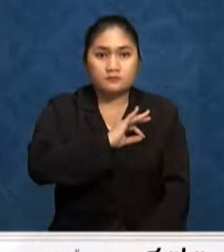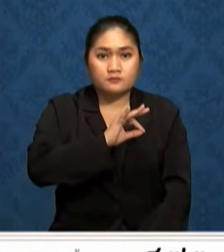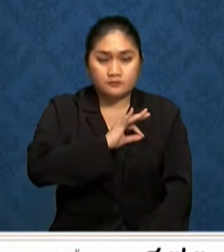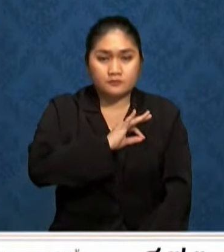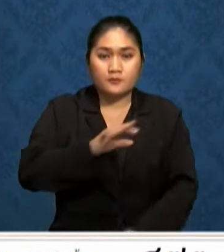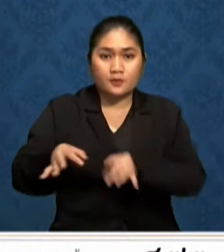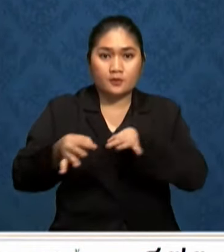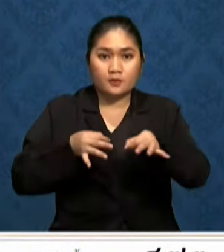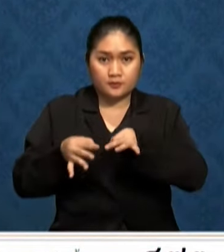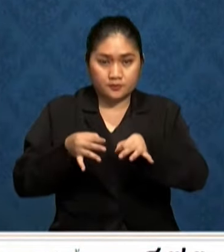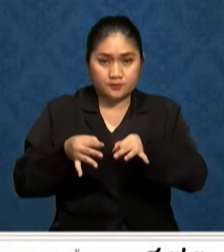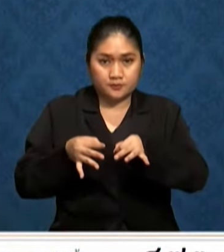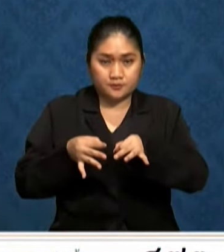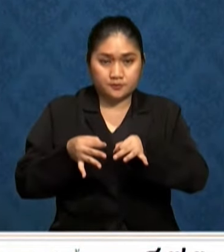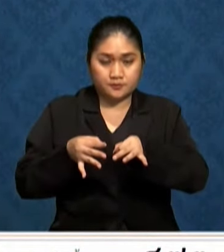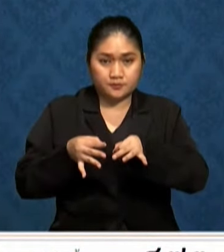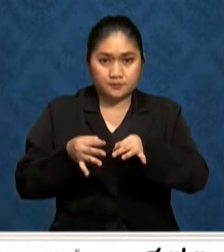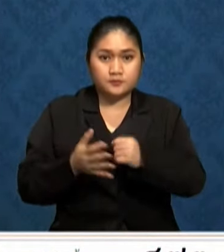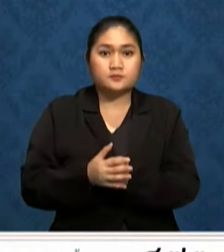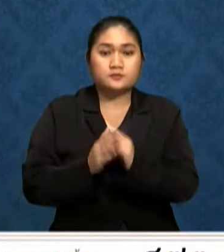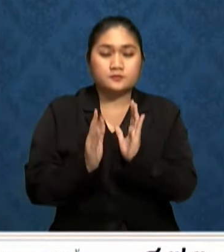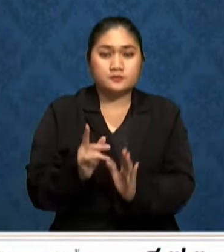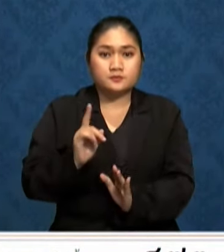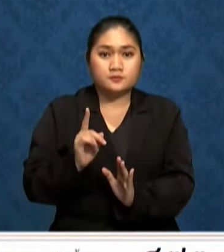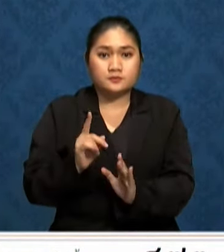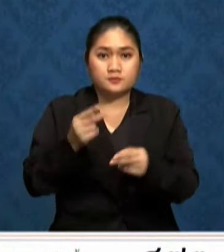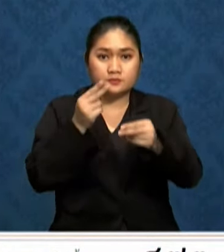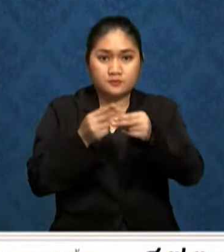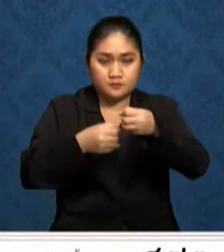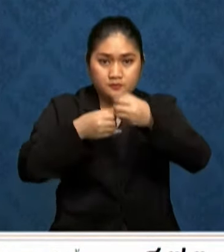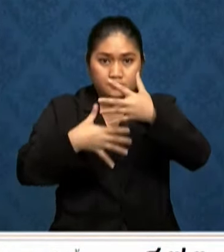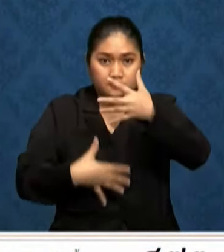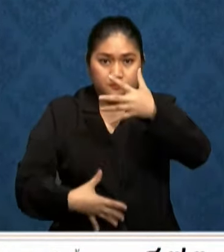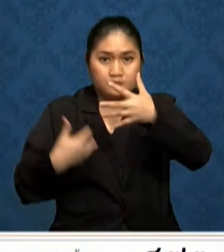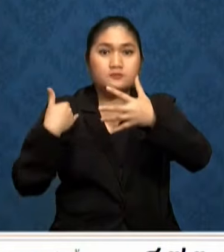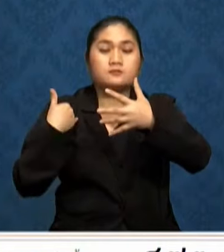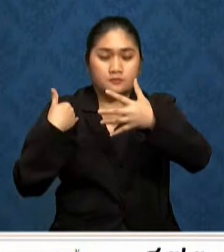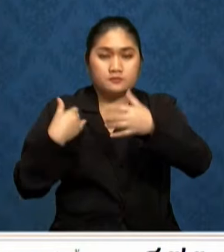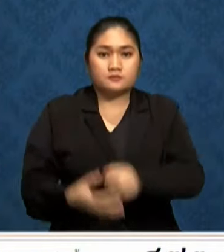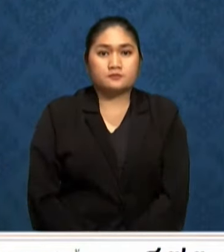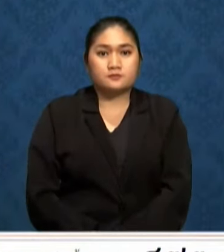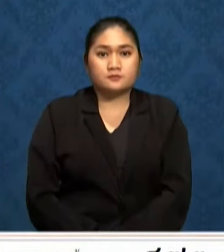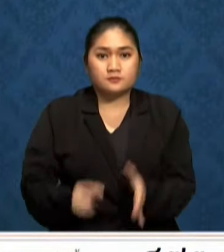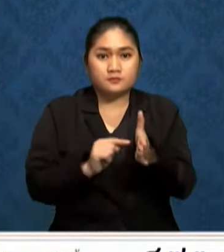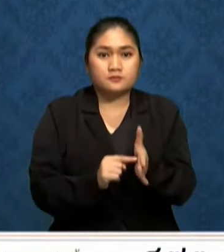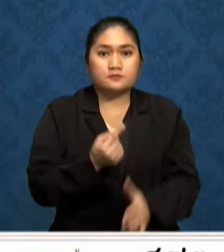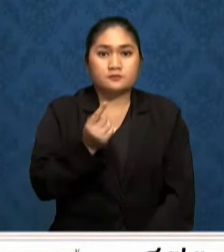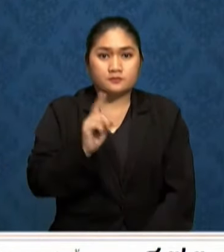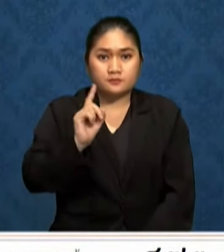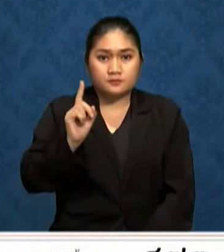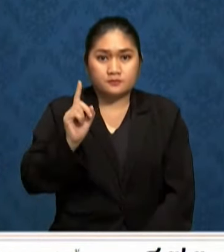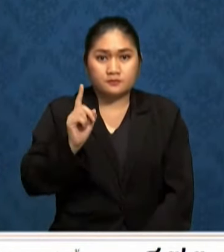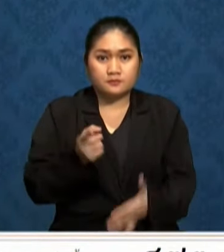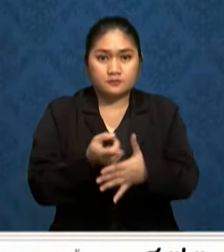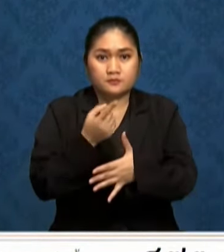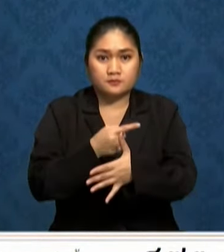ได้อภิปรายเลยนะครับ มีผู้ที่เข้าชื่อไว้หลายท่านด้กันผมเริ่มที่